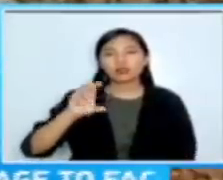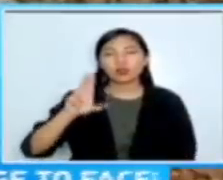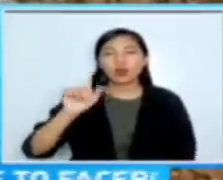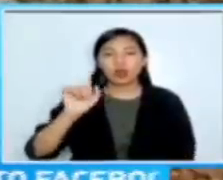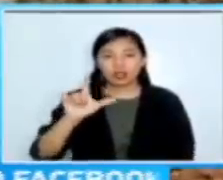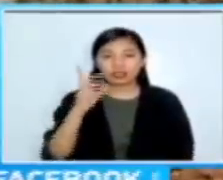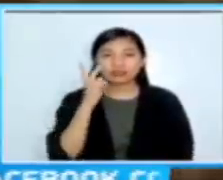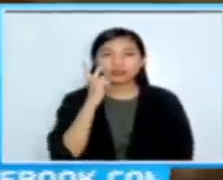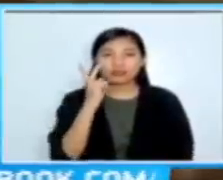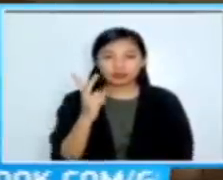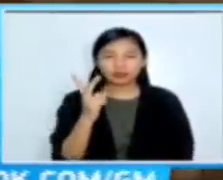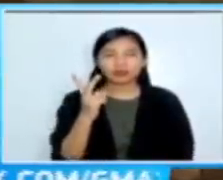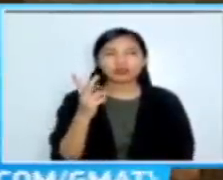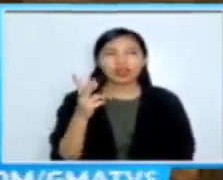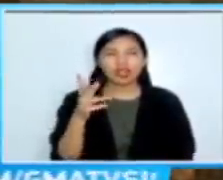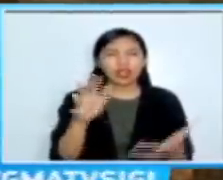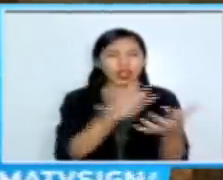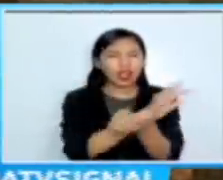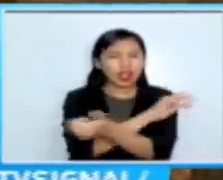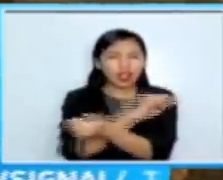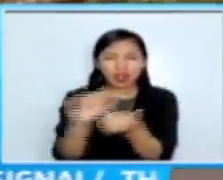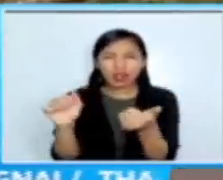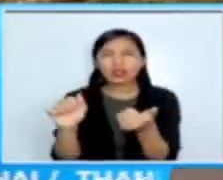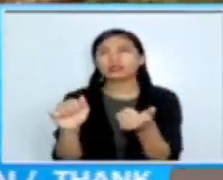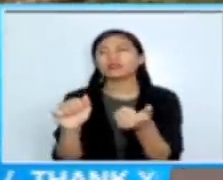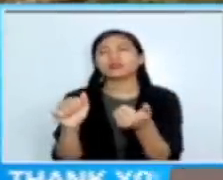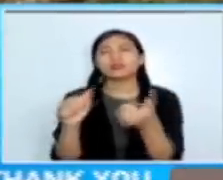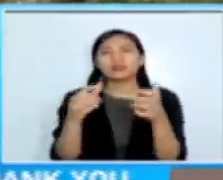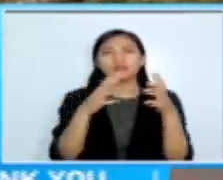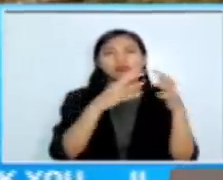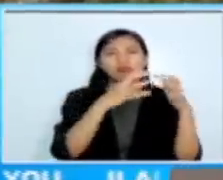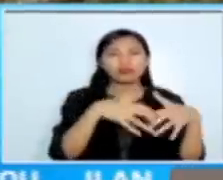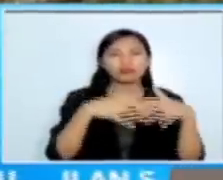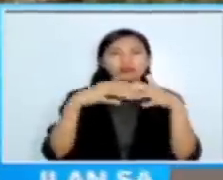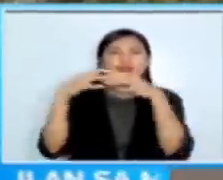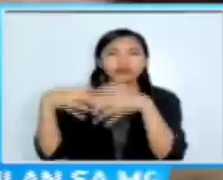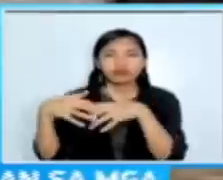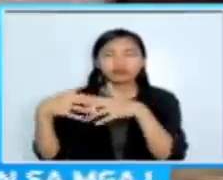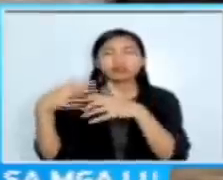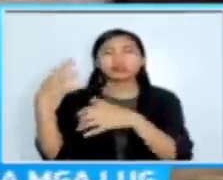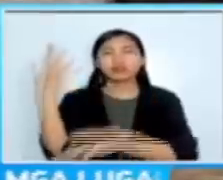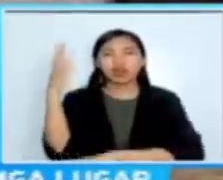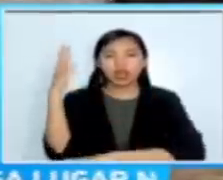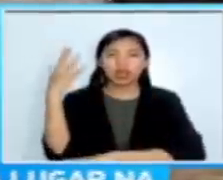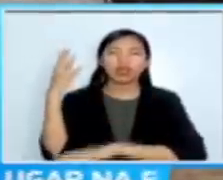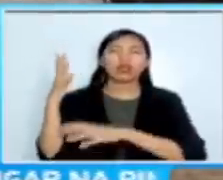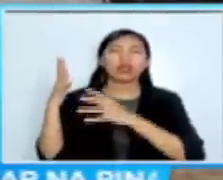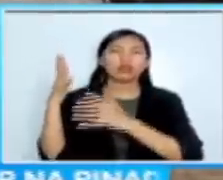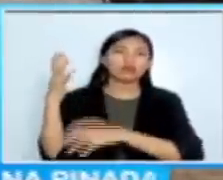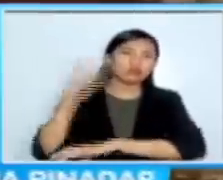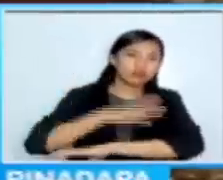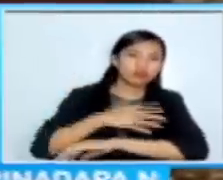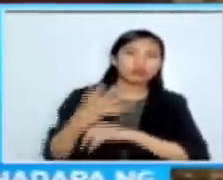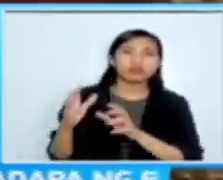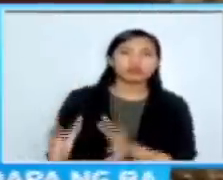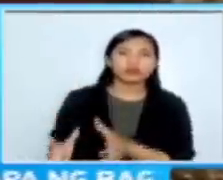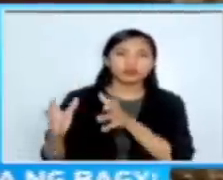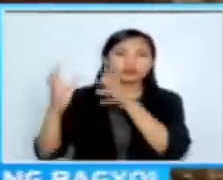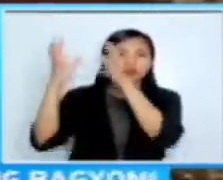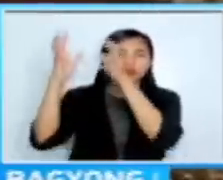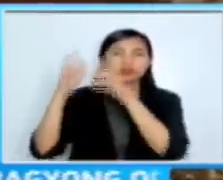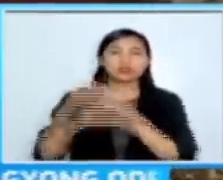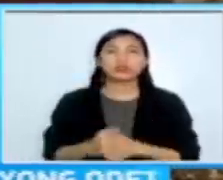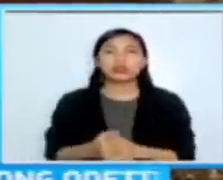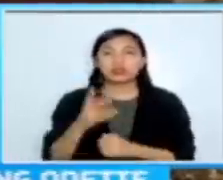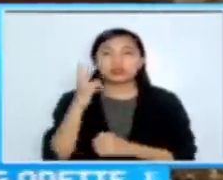iniwan ang bagyong Odette mula sa mga nawasak na tahanan, nabuwal ng mga puno at poste. Ang mga mabibigat na shipping containers na ito,